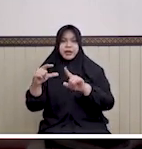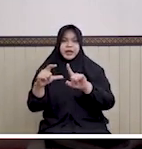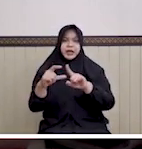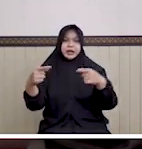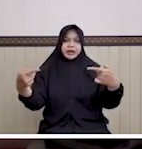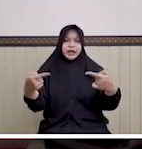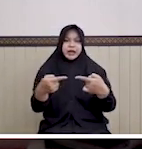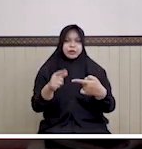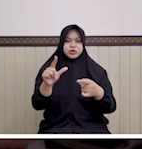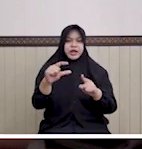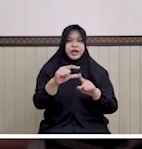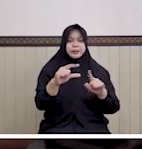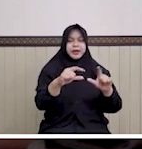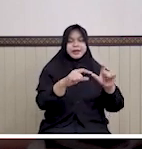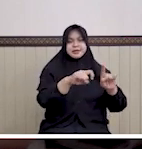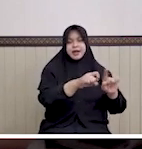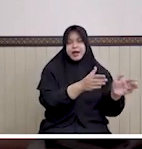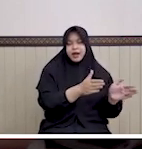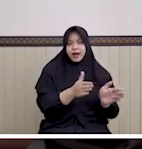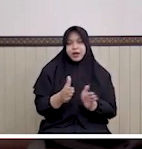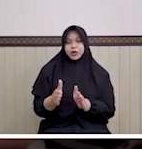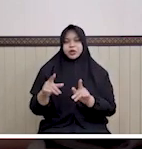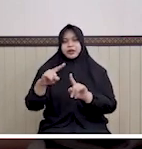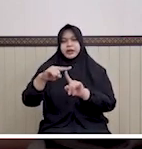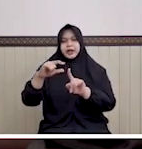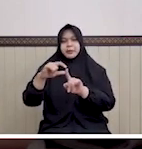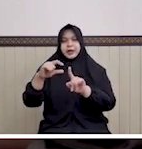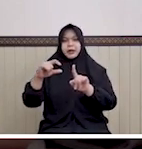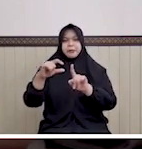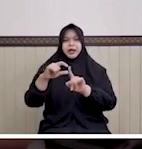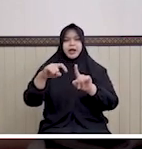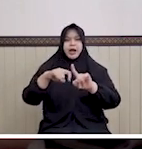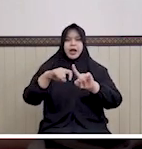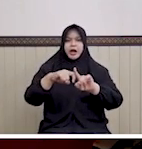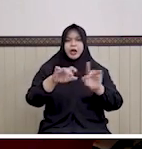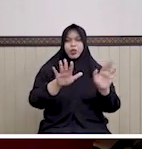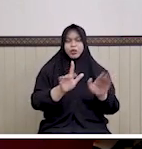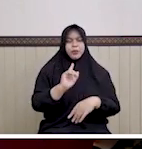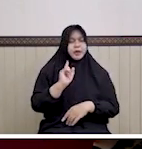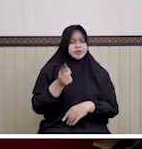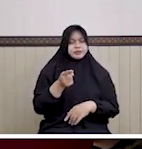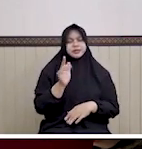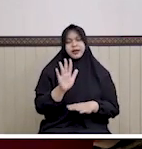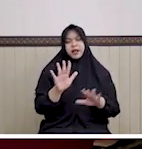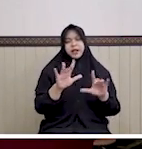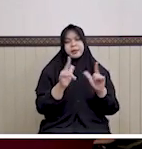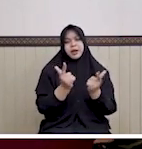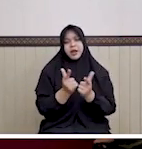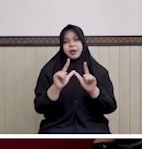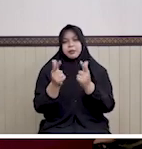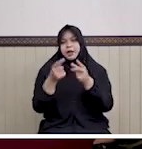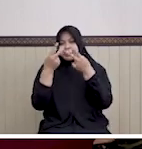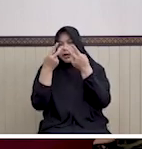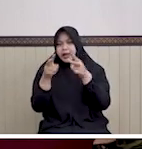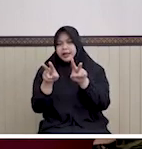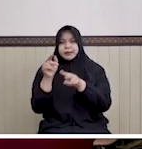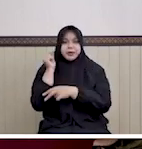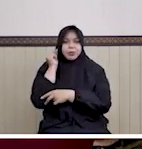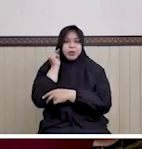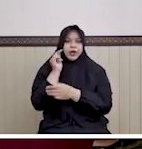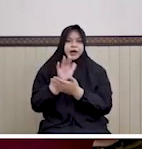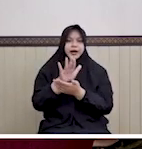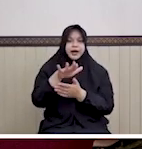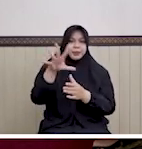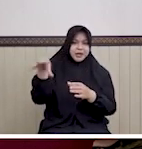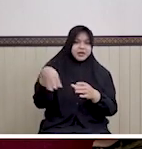lpsk tp-pkk lalu apalagi oleh sayang Facebook dia yang pasti itu lembaga pemerhati perempuan dan anak